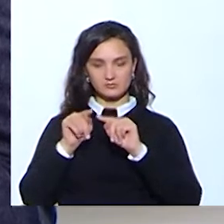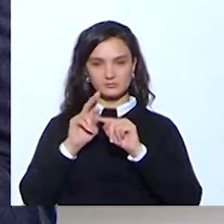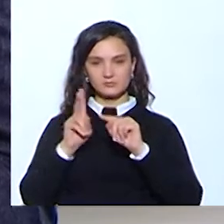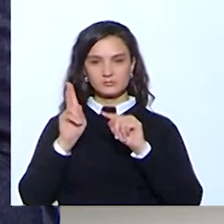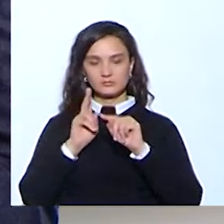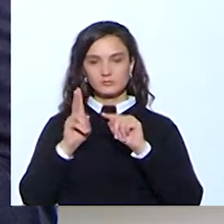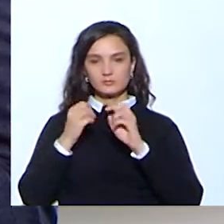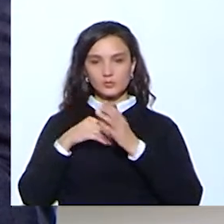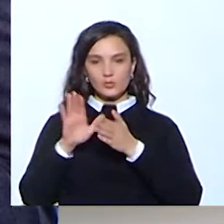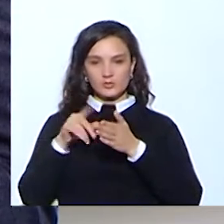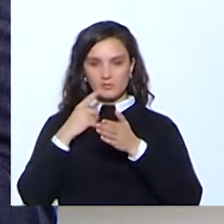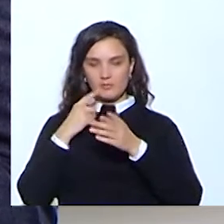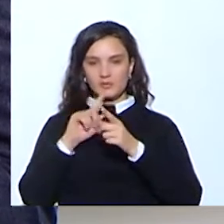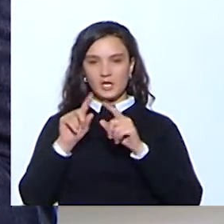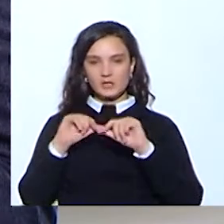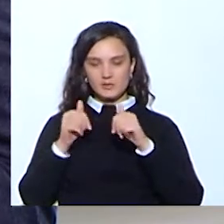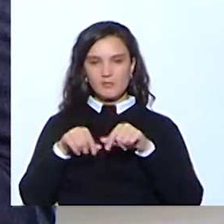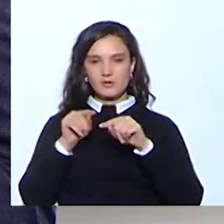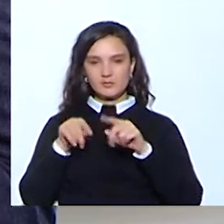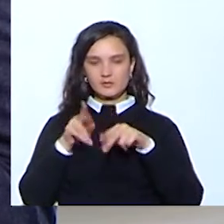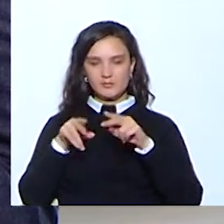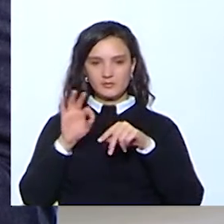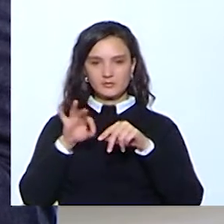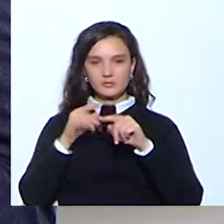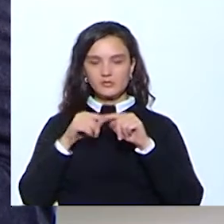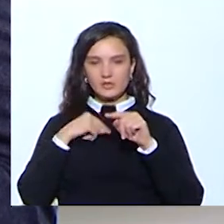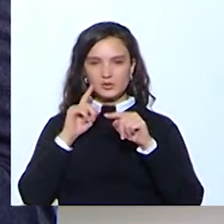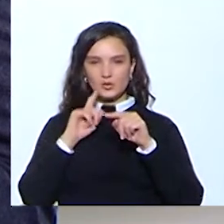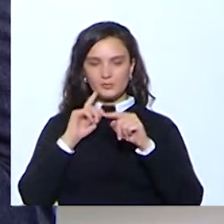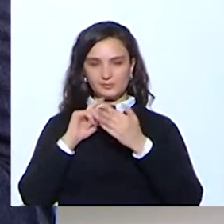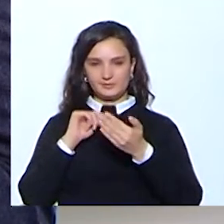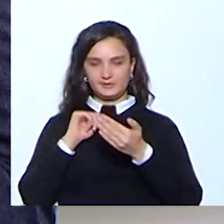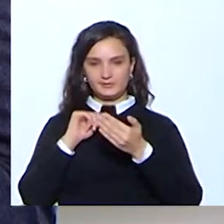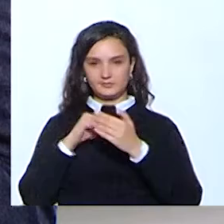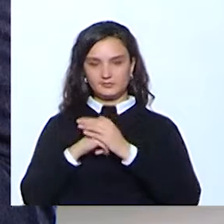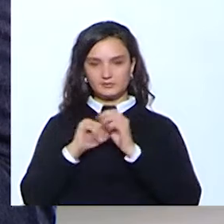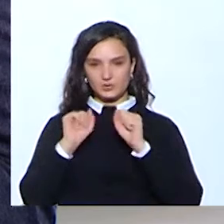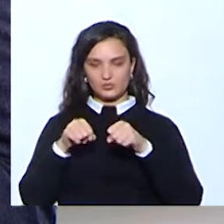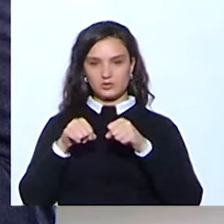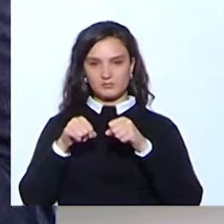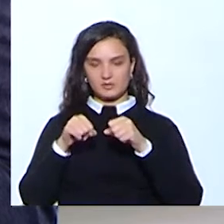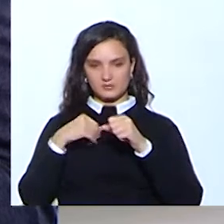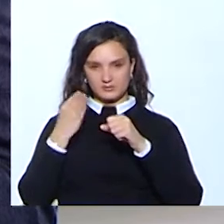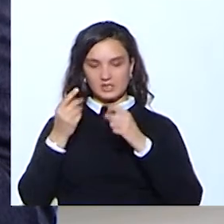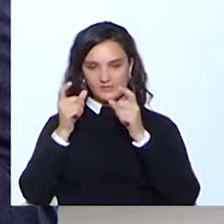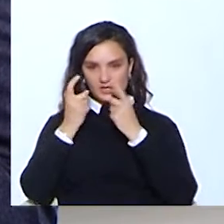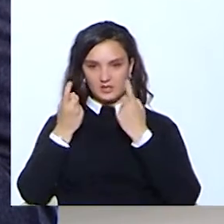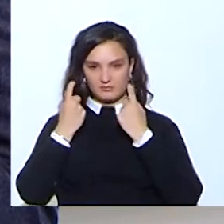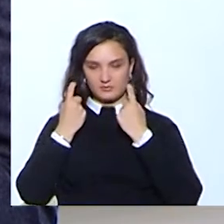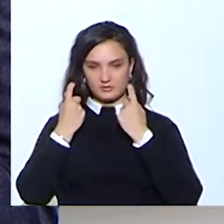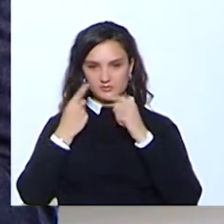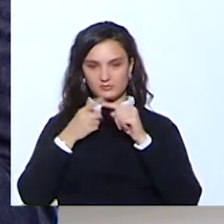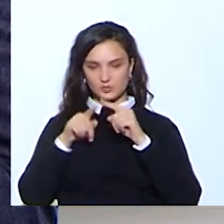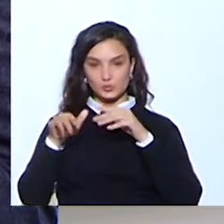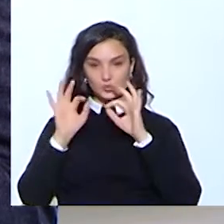რომლებიც მაგათ უარსაცხადებენ რაღაცა ტიპის გამო ოპერაციაზე, ჩვენ დროებით მაყურებელს საშუალებლად უნიშნავთ სათვალეებს.